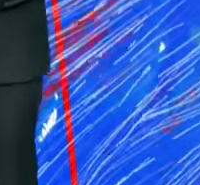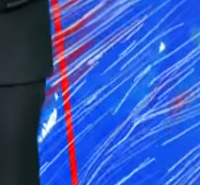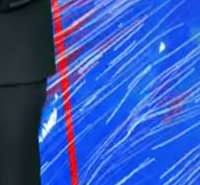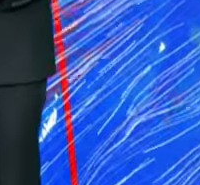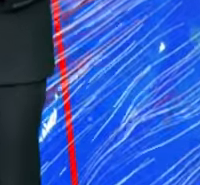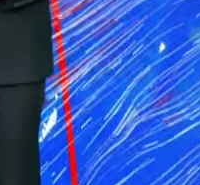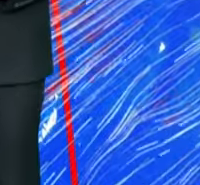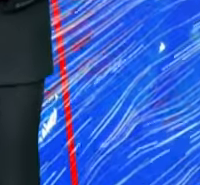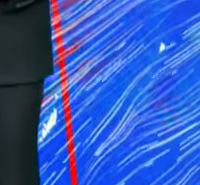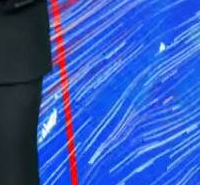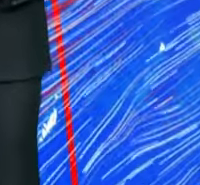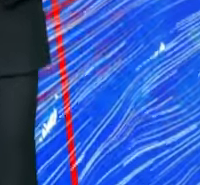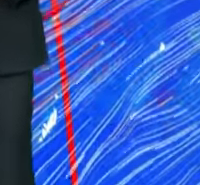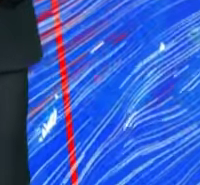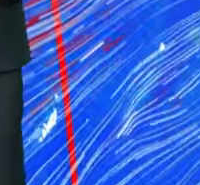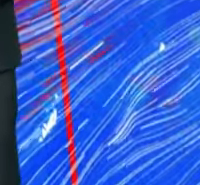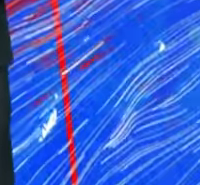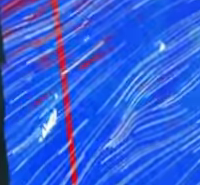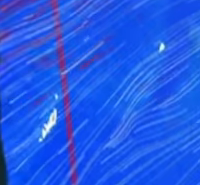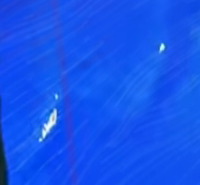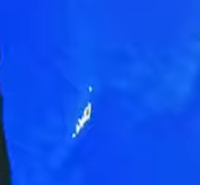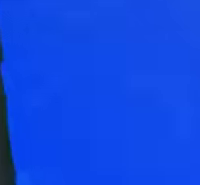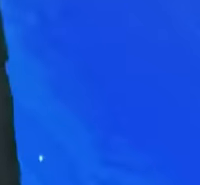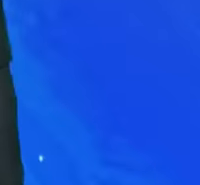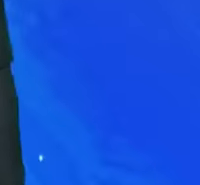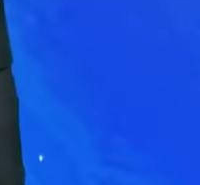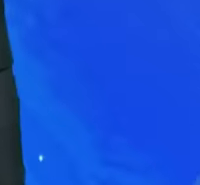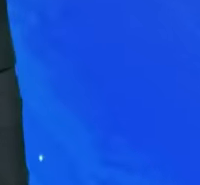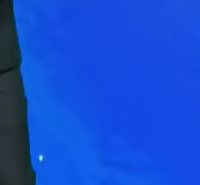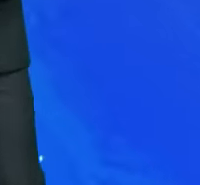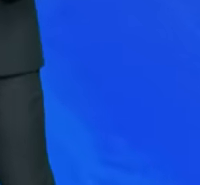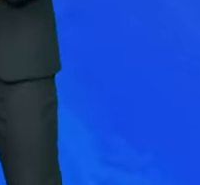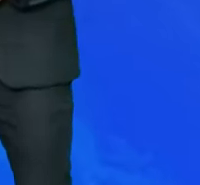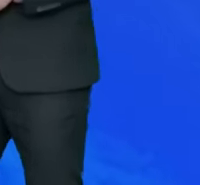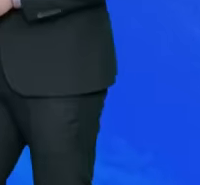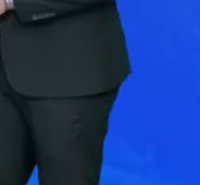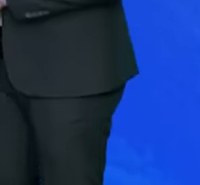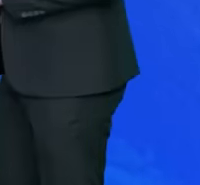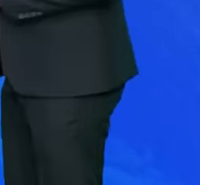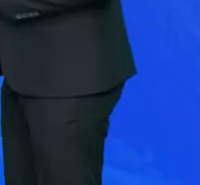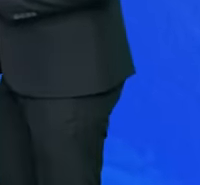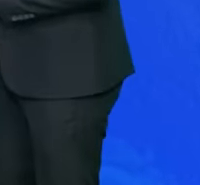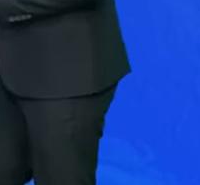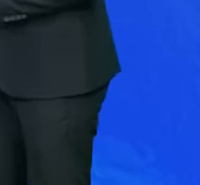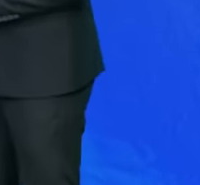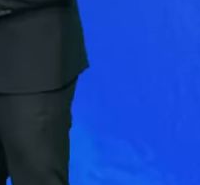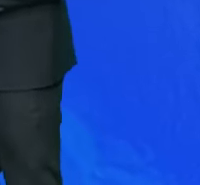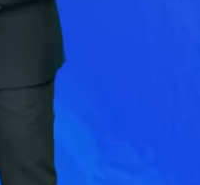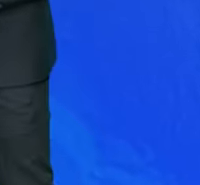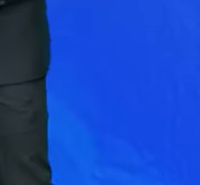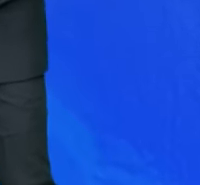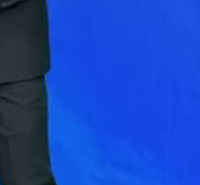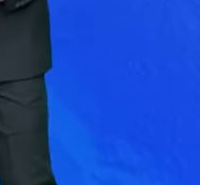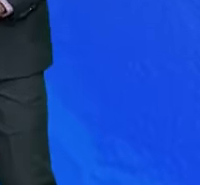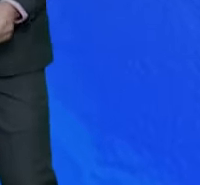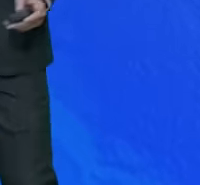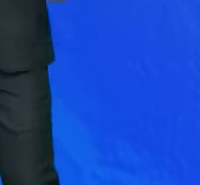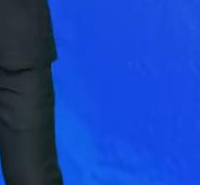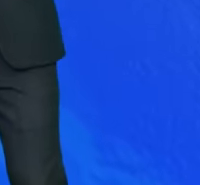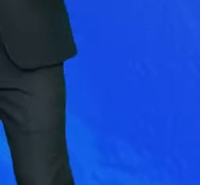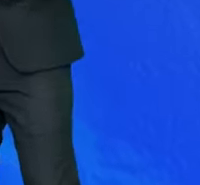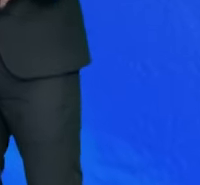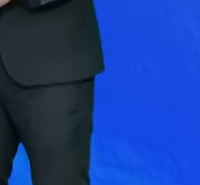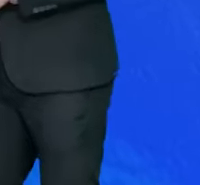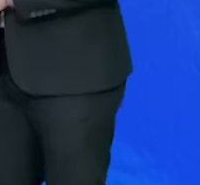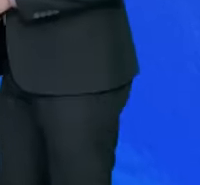sa mga susunod na araw. Sa rainfall forecast ng The Weather Company para bukas, Webes sa Mindanao po, maghapong mainit at